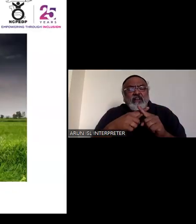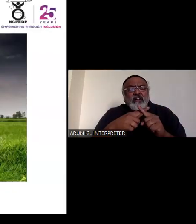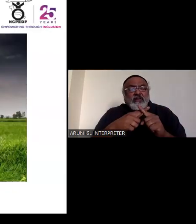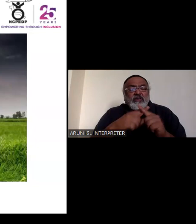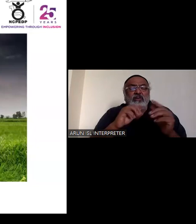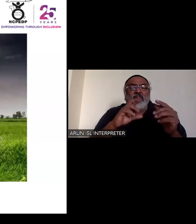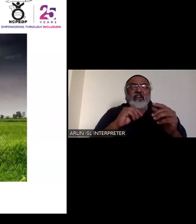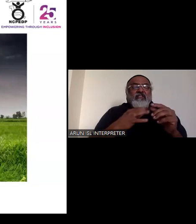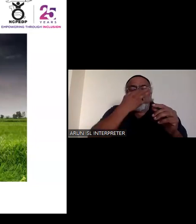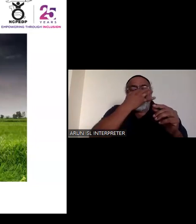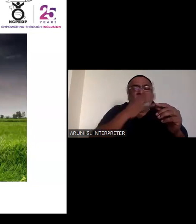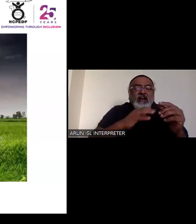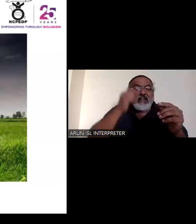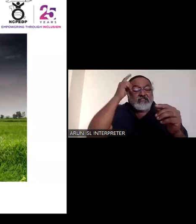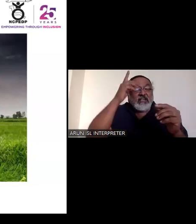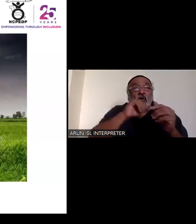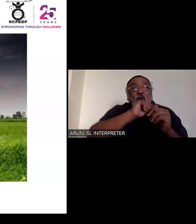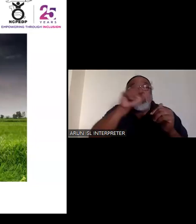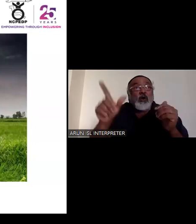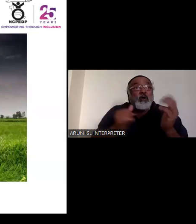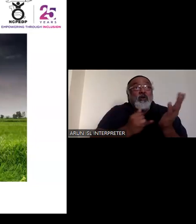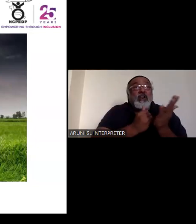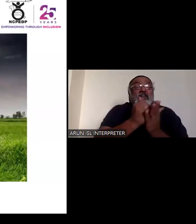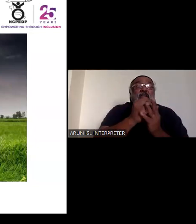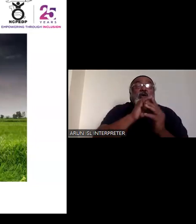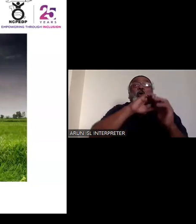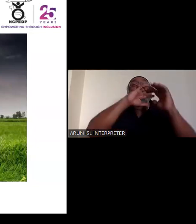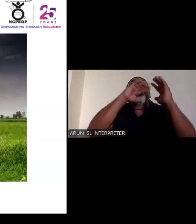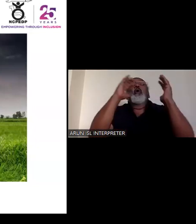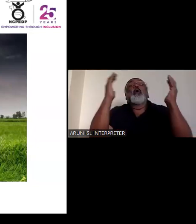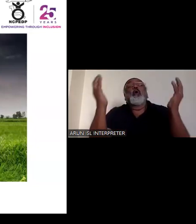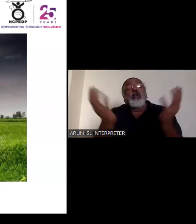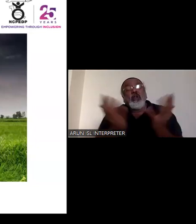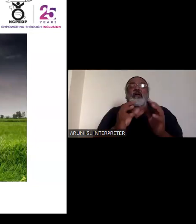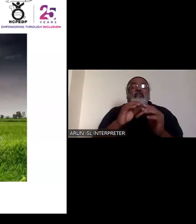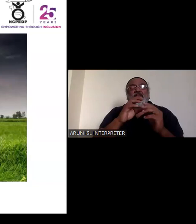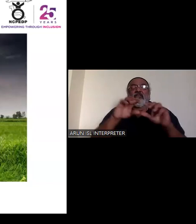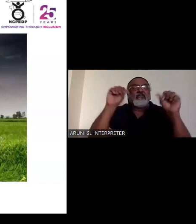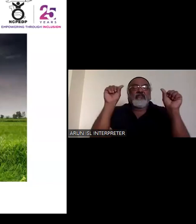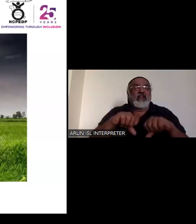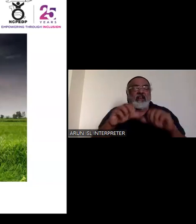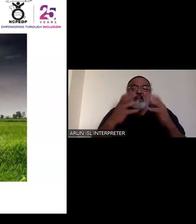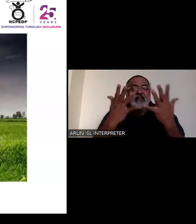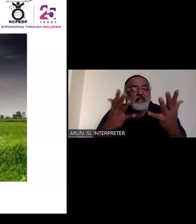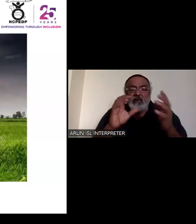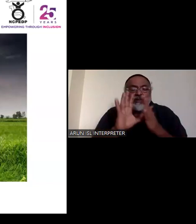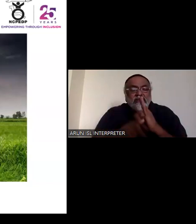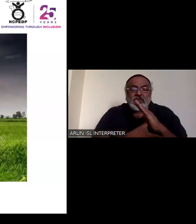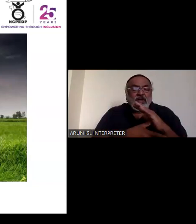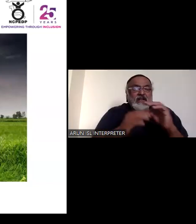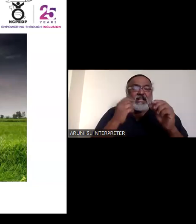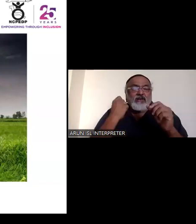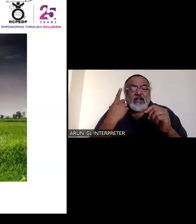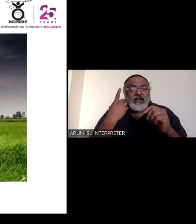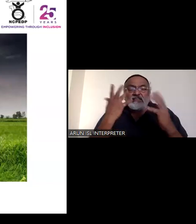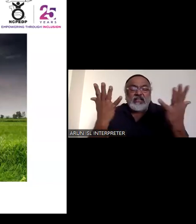टू अंडरस्टैंड लाइवलीहुड इन इट्स एंटायर लेंथ एंड ब्रेथ. पूरी तरीके से आप नहीं समझ